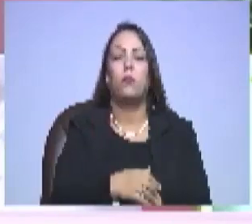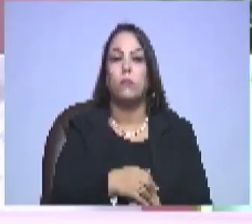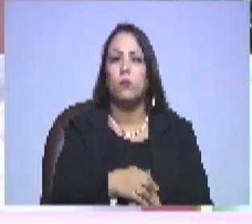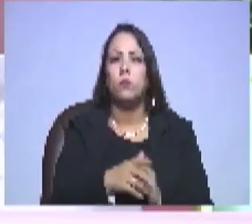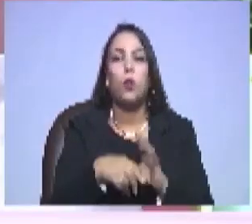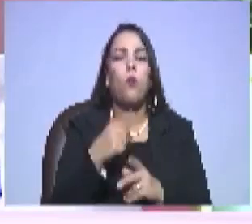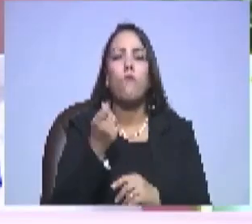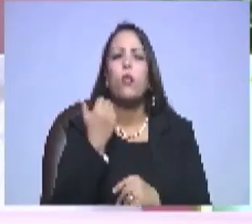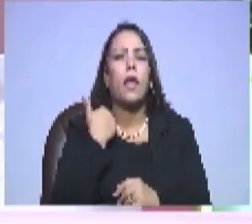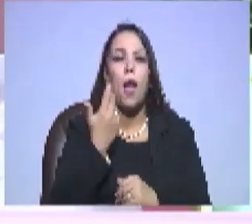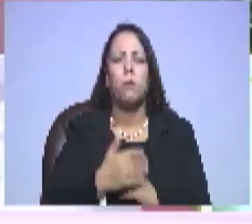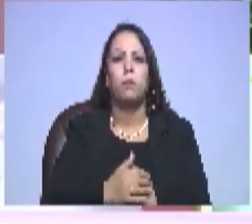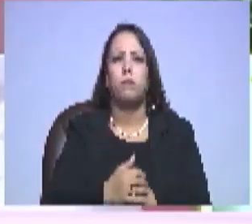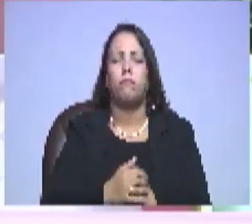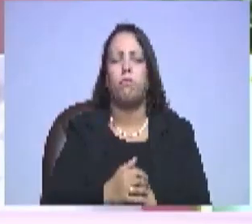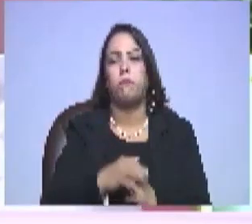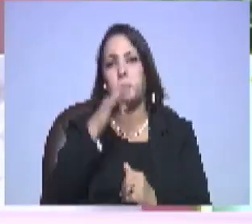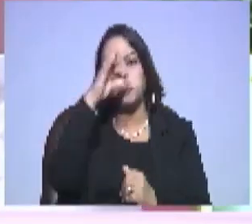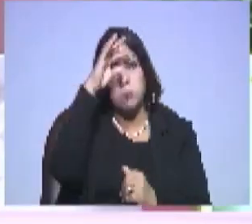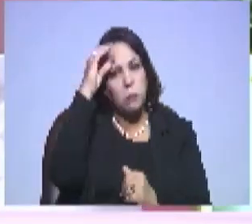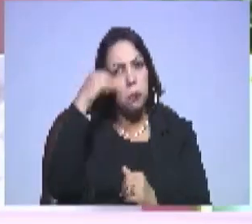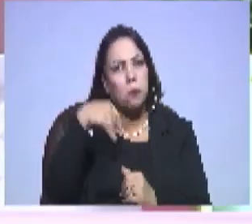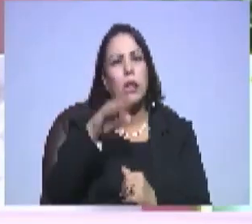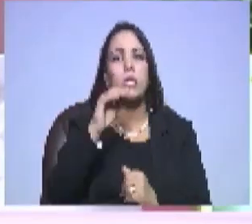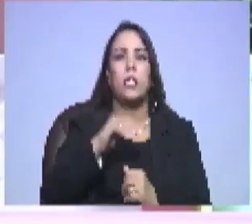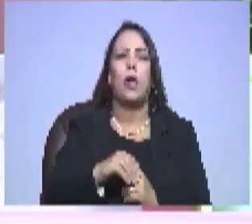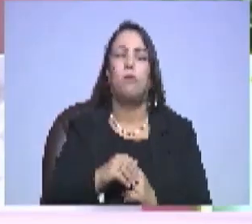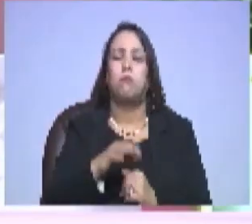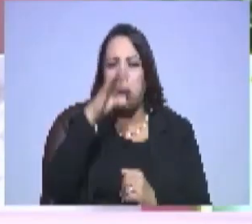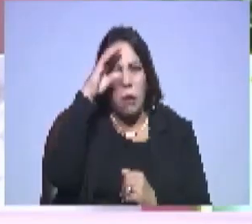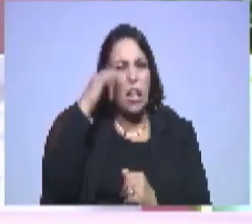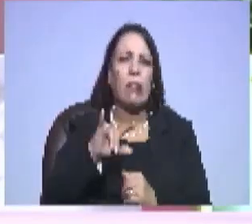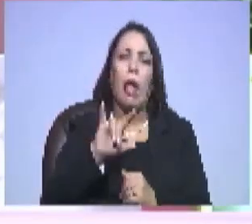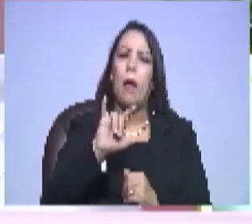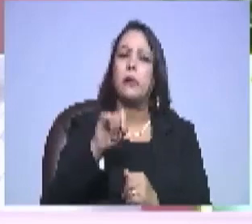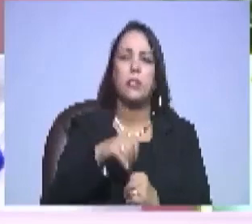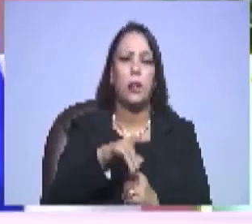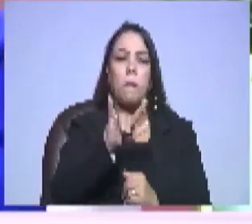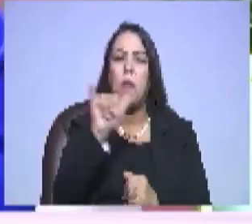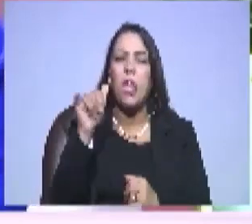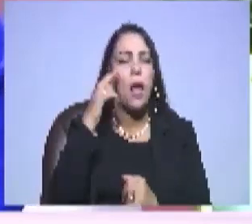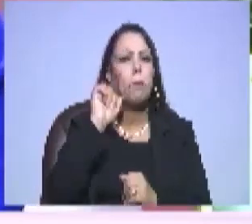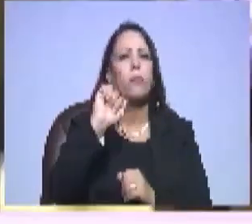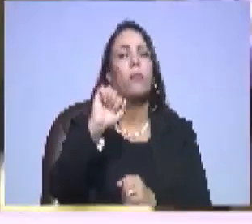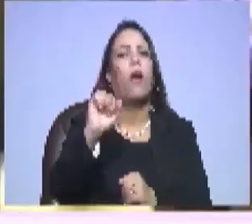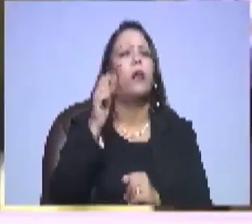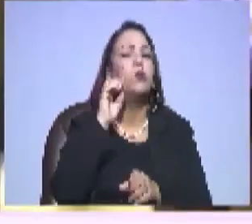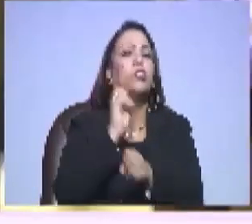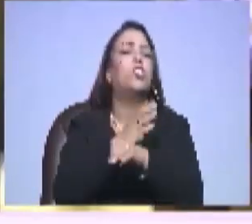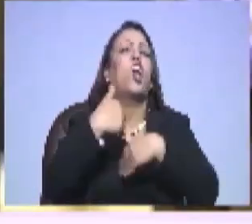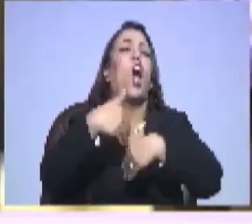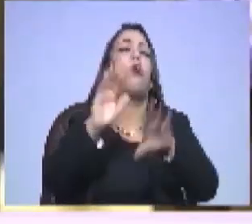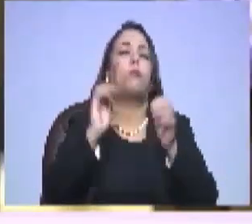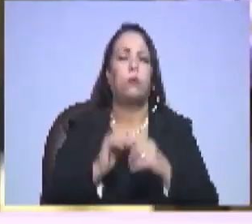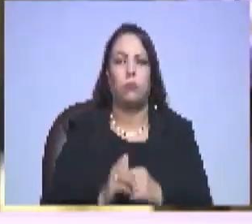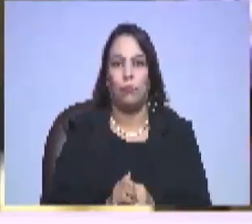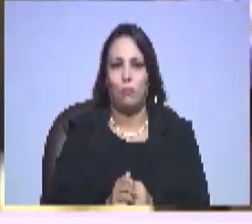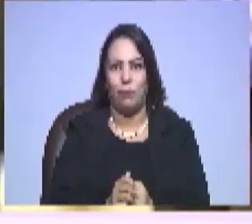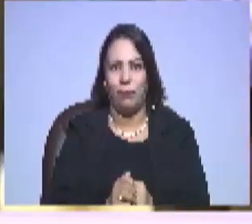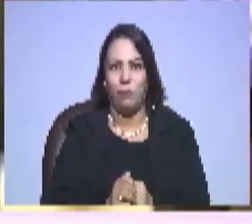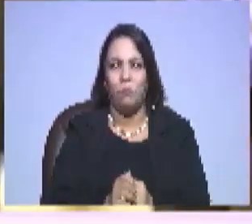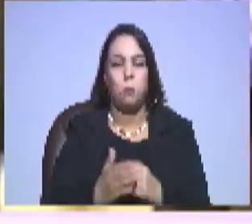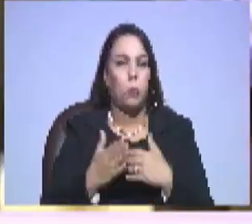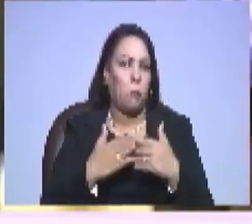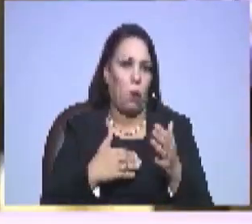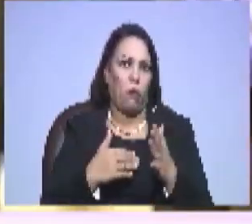الخروجه دي هتكلفك كام بدجت فلاني ده بتاعك هو يعمل فيه بقى اللي هو عايزه انا ماليش